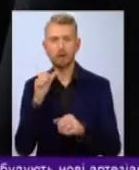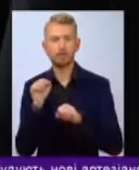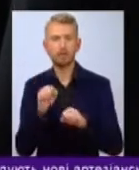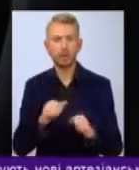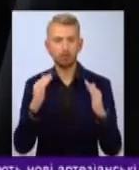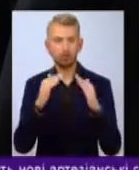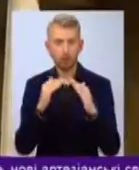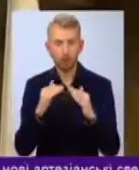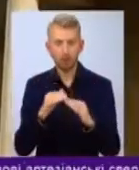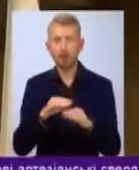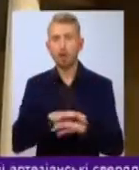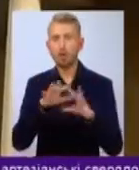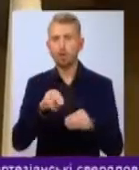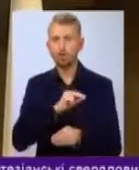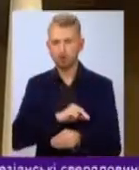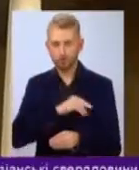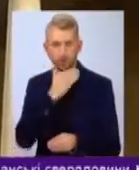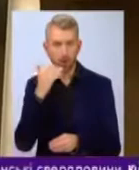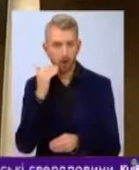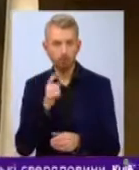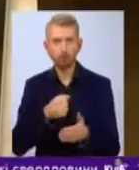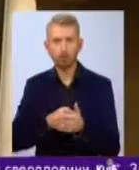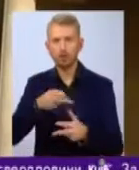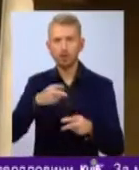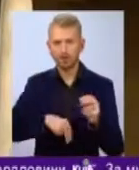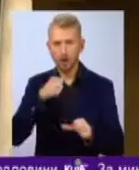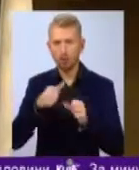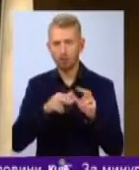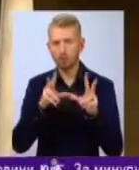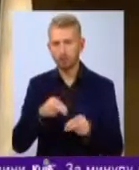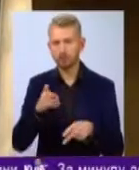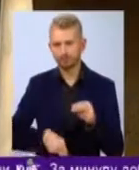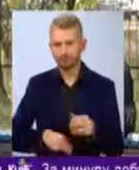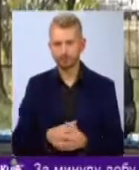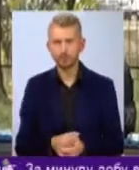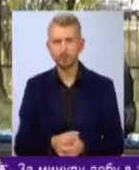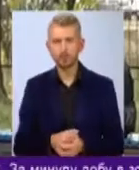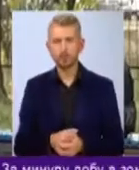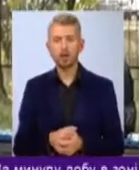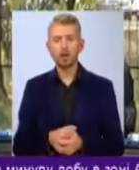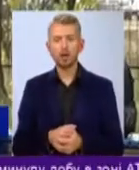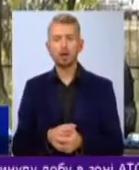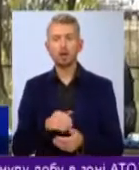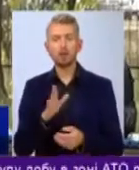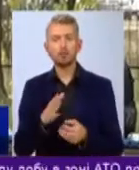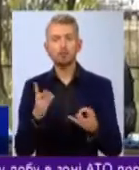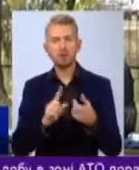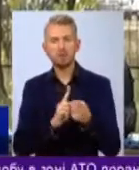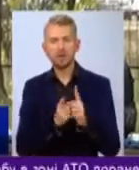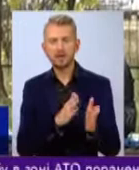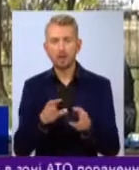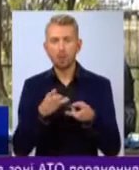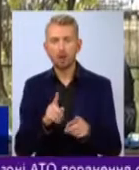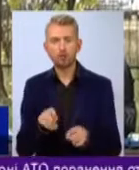споруди. Обсяг робіт чималий, але до кінця року обіцяють впоратися. І ми ремонтуємо систему опалення для того, щоб у нас тут не було